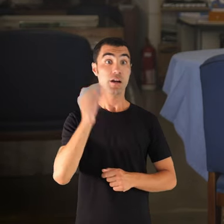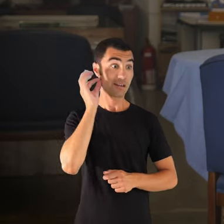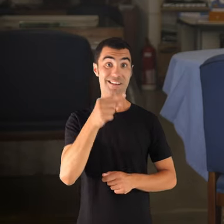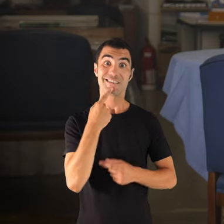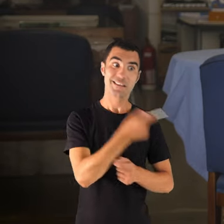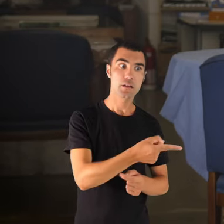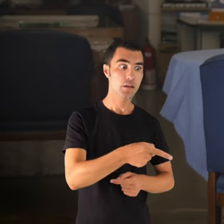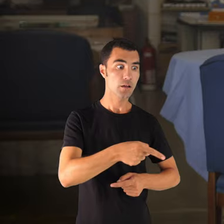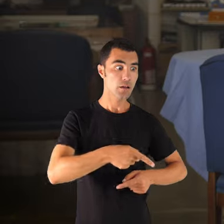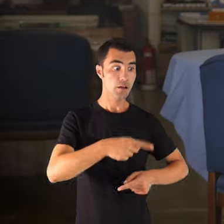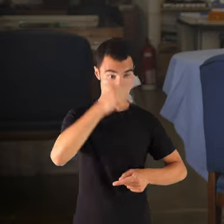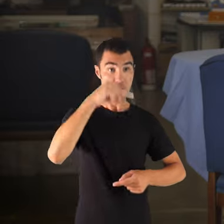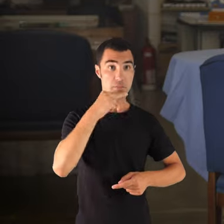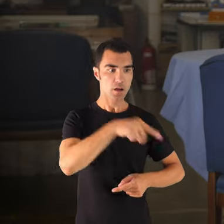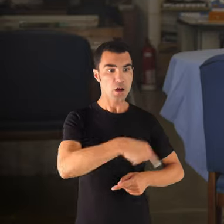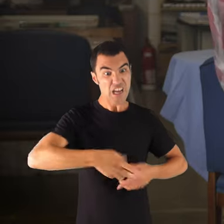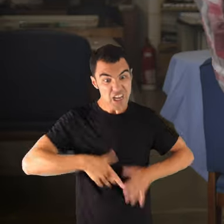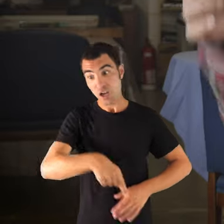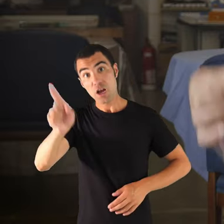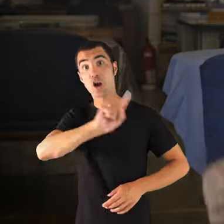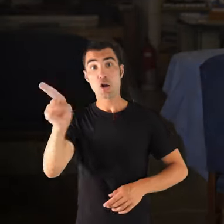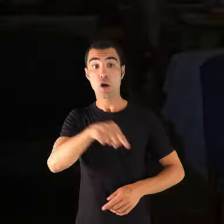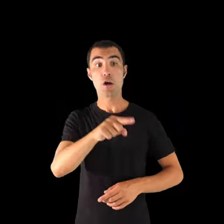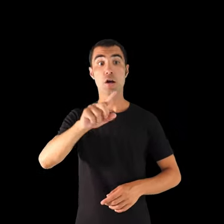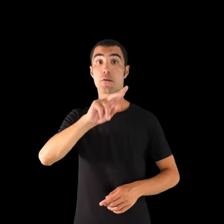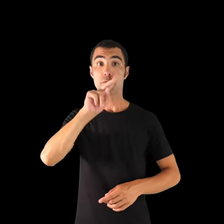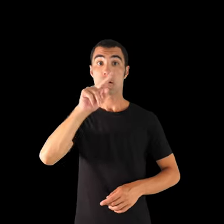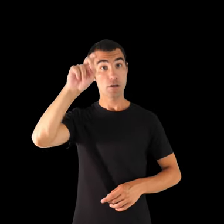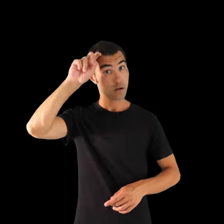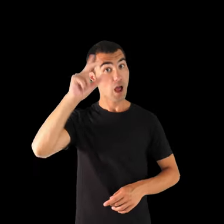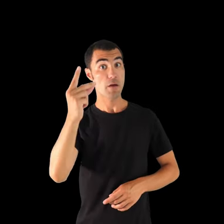negra. És a dir, que a període ensenyat estava a la llista negra.